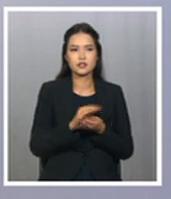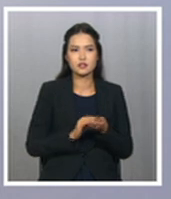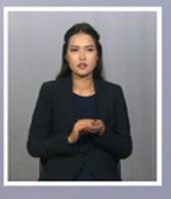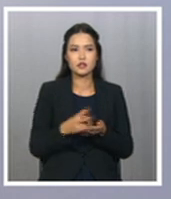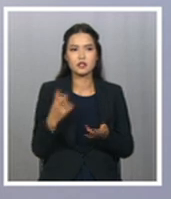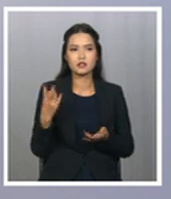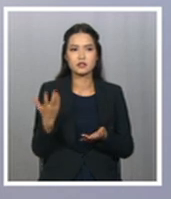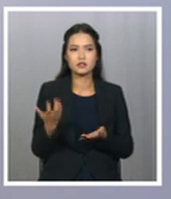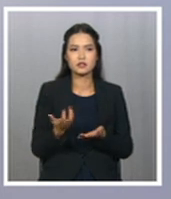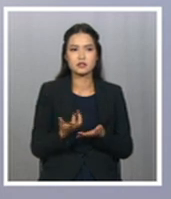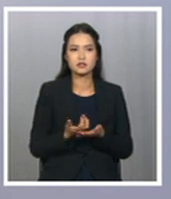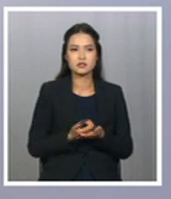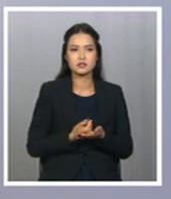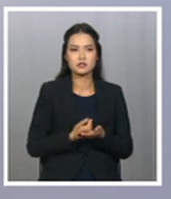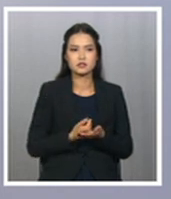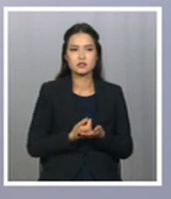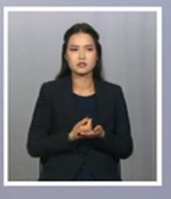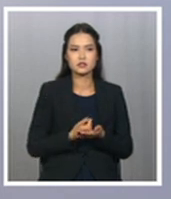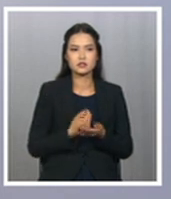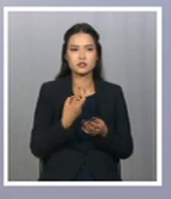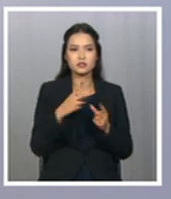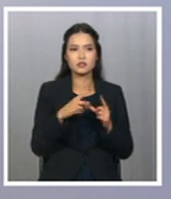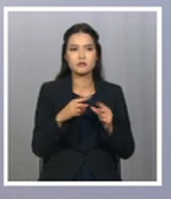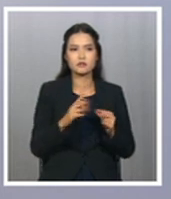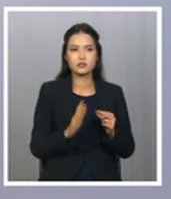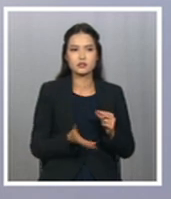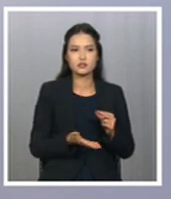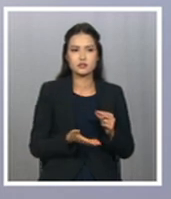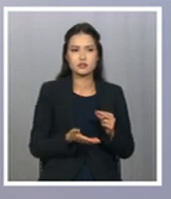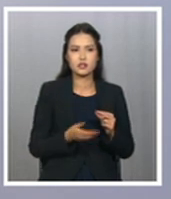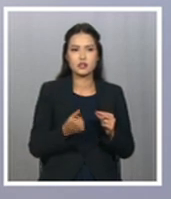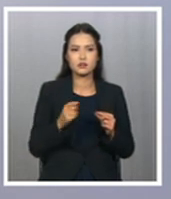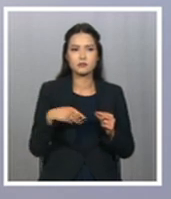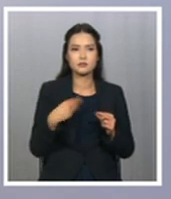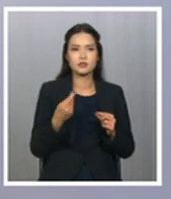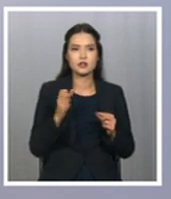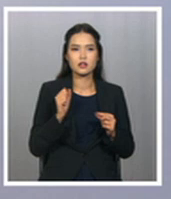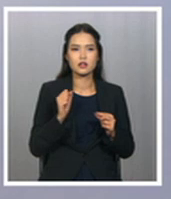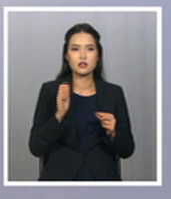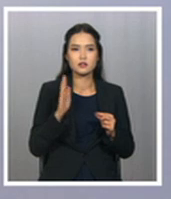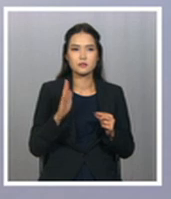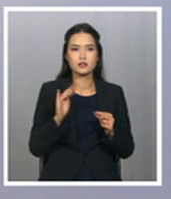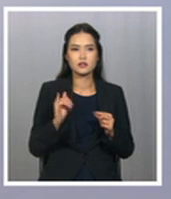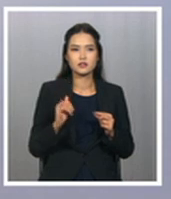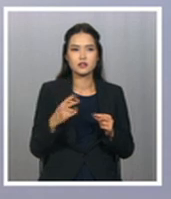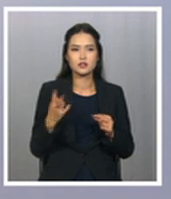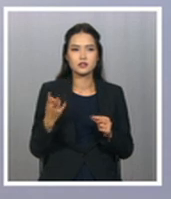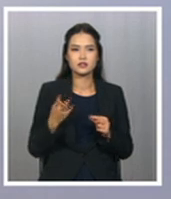және осы үш бұрыштың үш қабырғасы белгілі деп есептейміз. Олар А, Б және С.